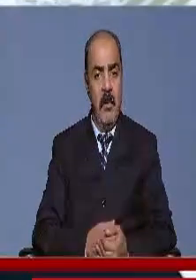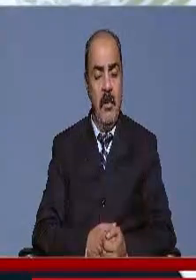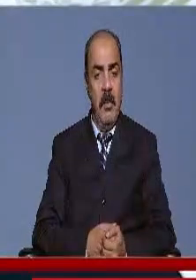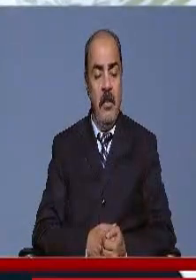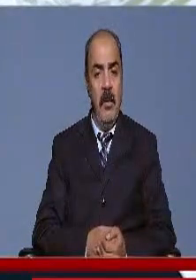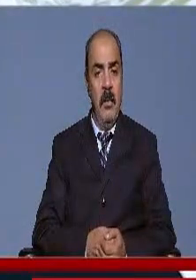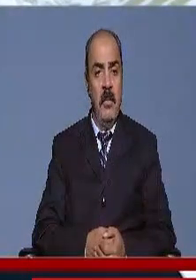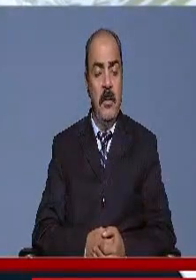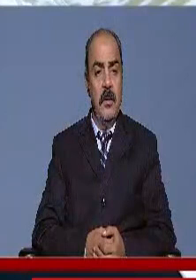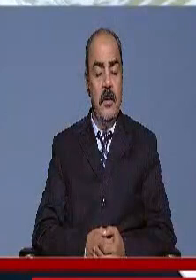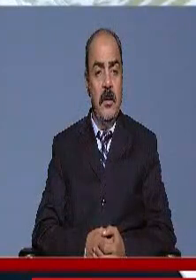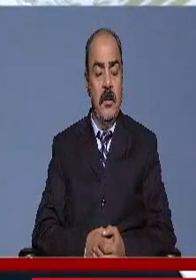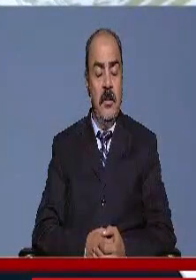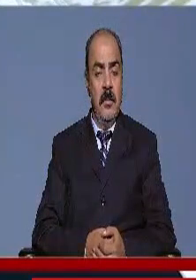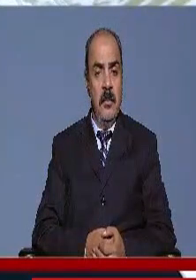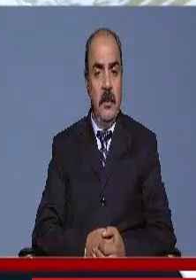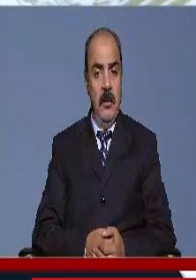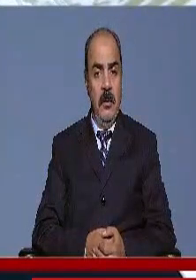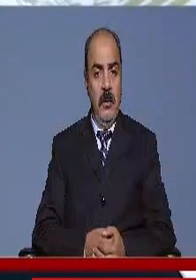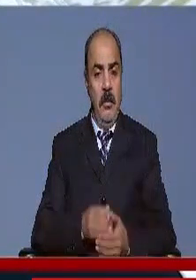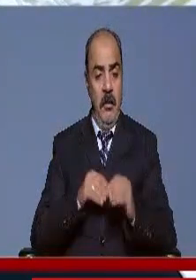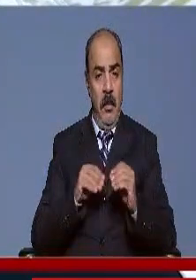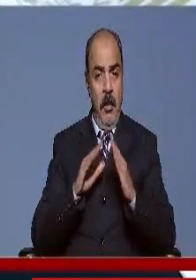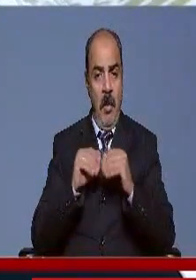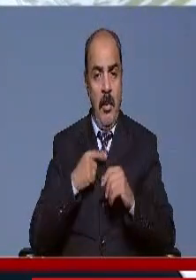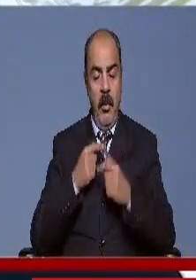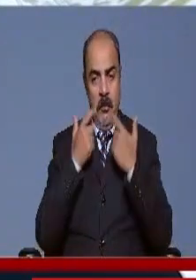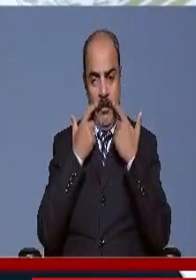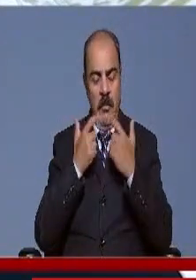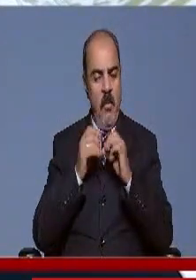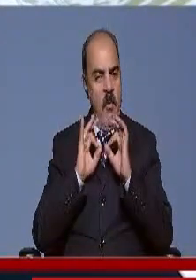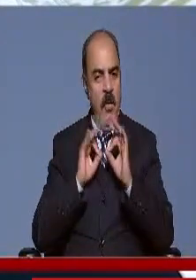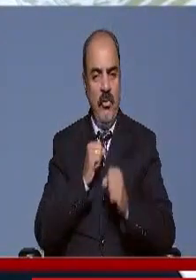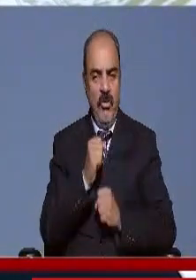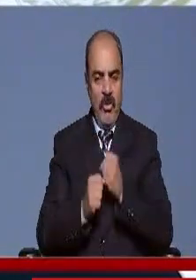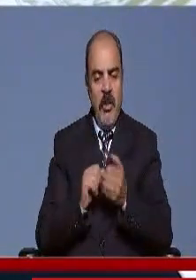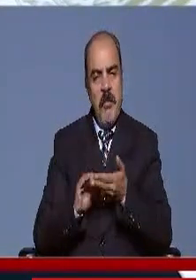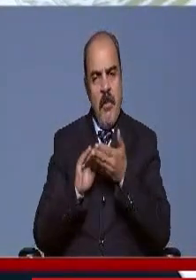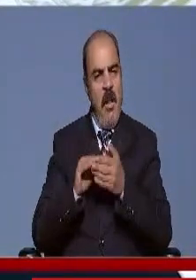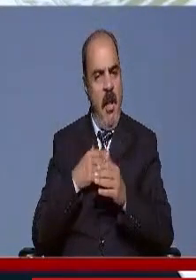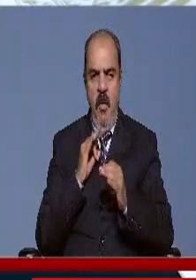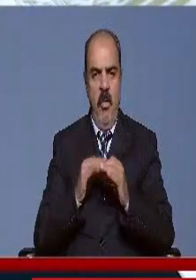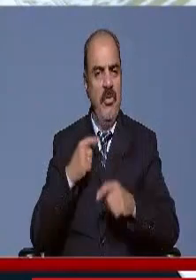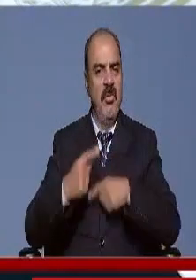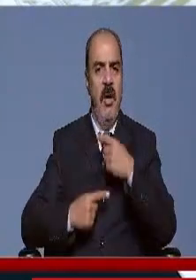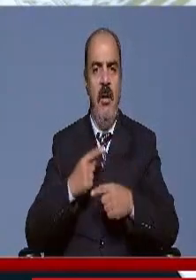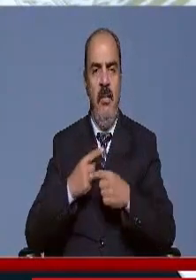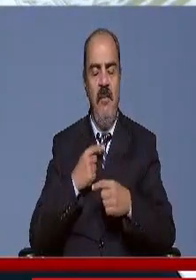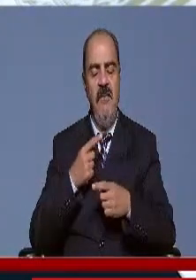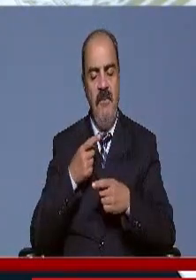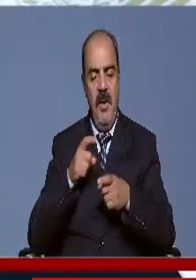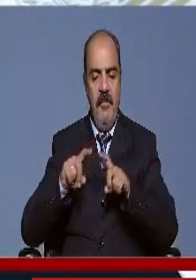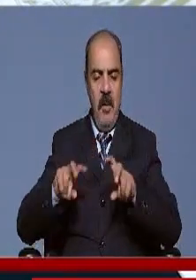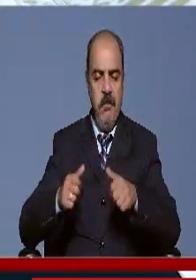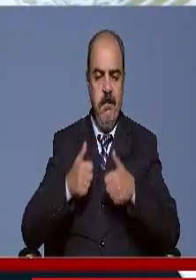حماس. احنا في مصر حريصين على ان احنا نقوم بدور ايجابي جدا جدا في هذه الازمه من خلال تفهمنا ومن